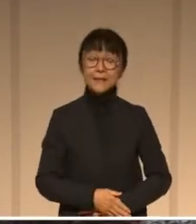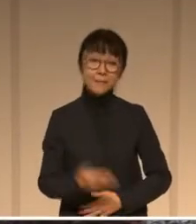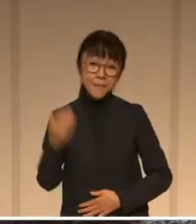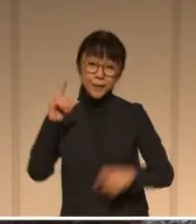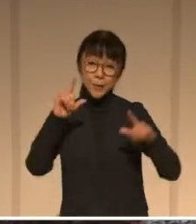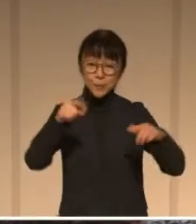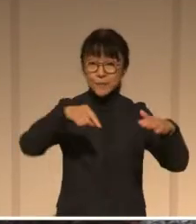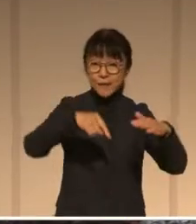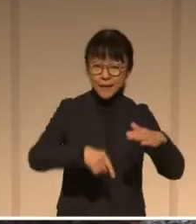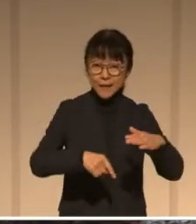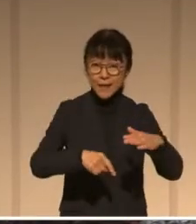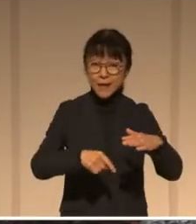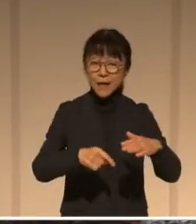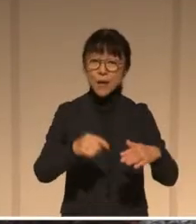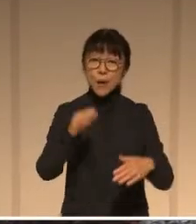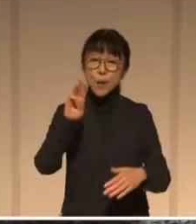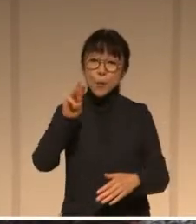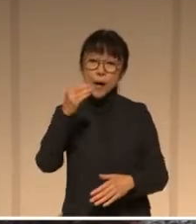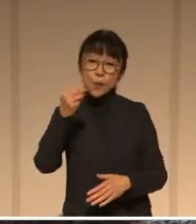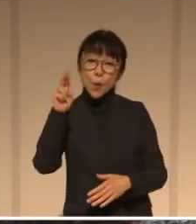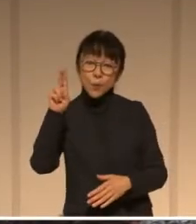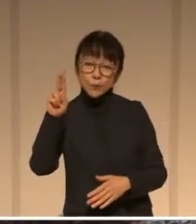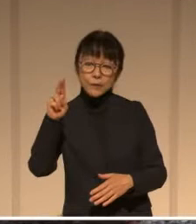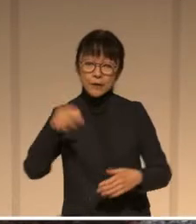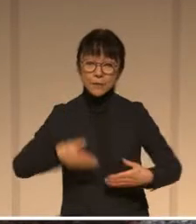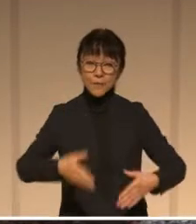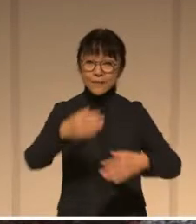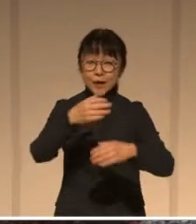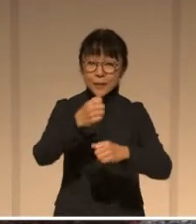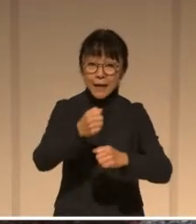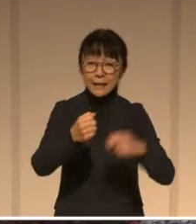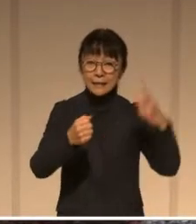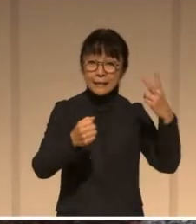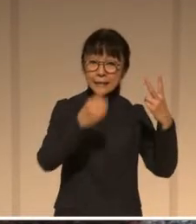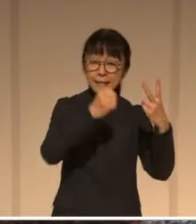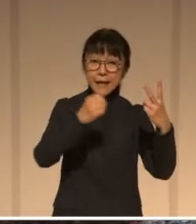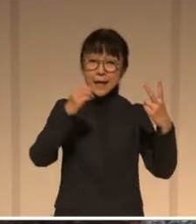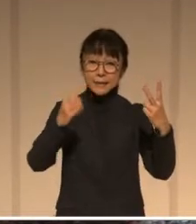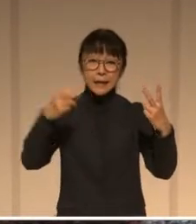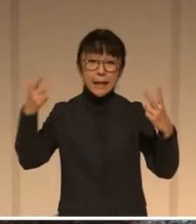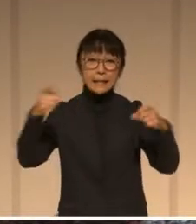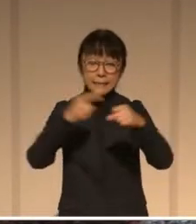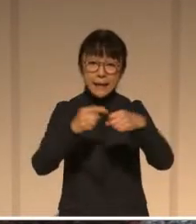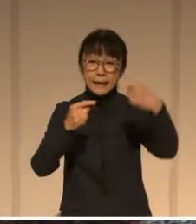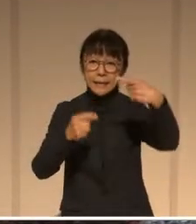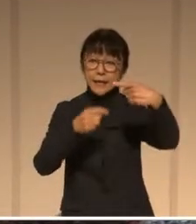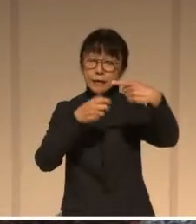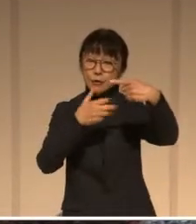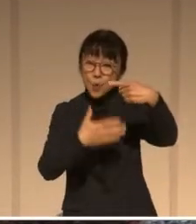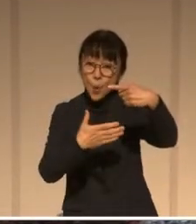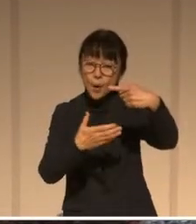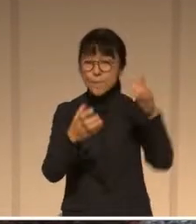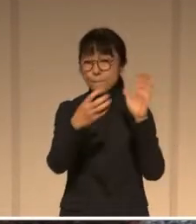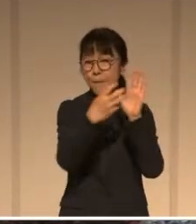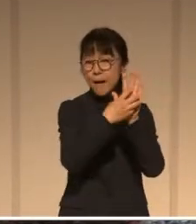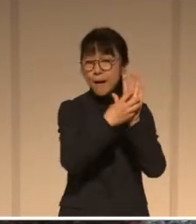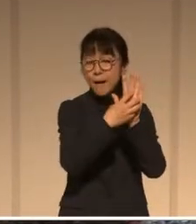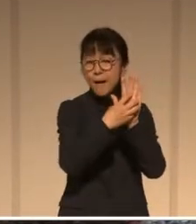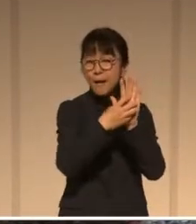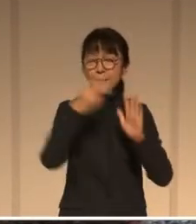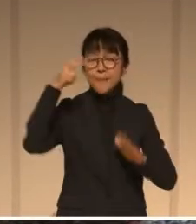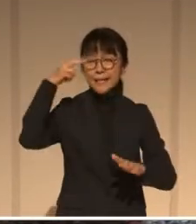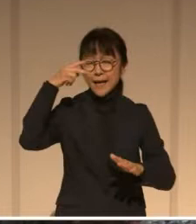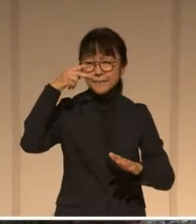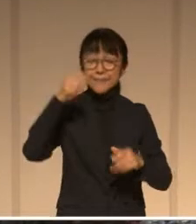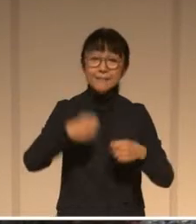の中では語を言いさんの生年月日2008-01-08と記載しておりましたが正しくは